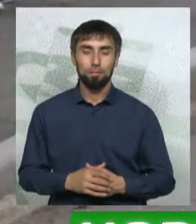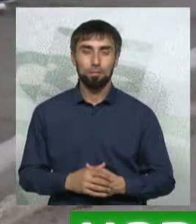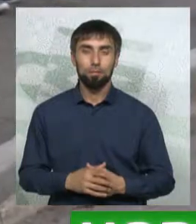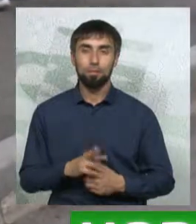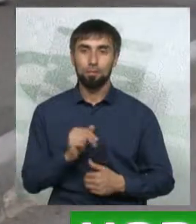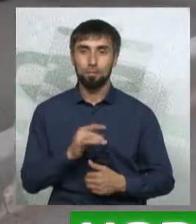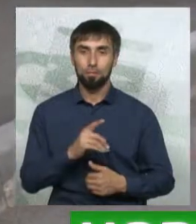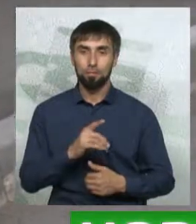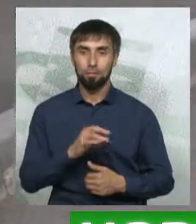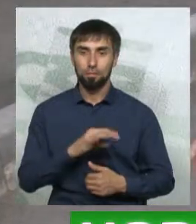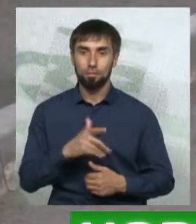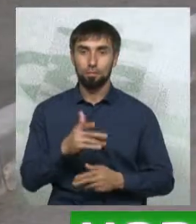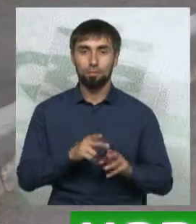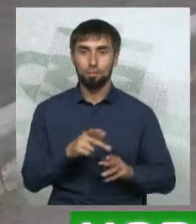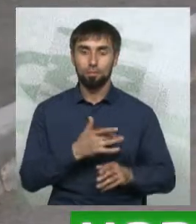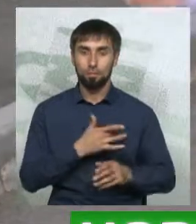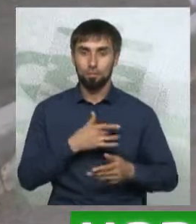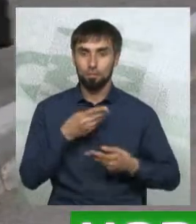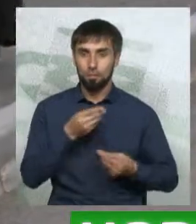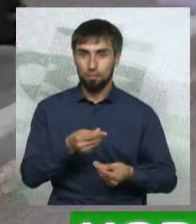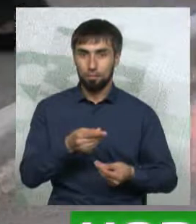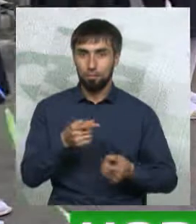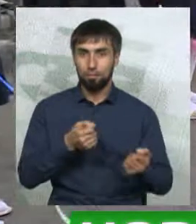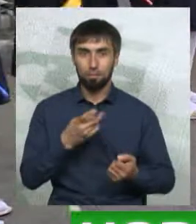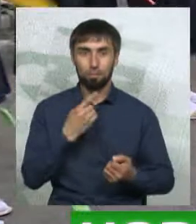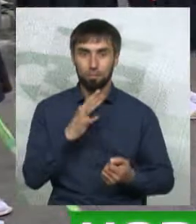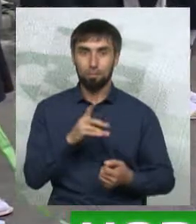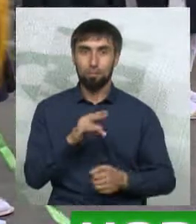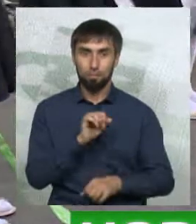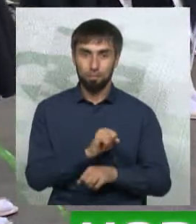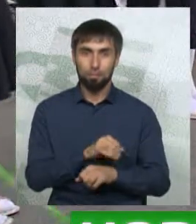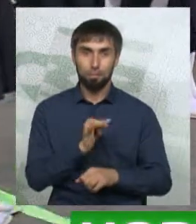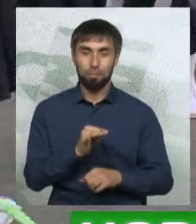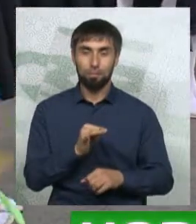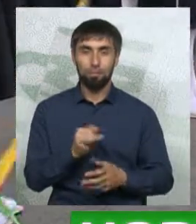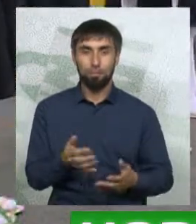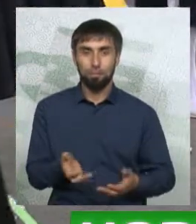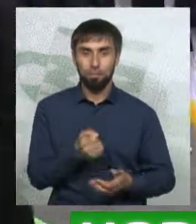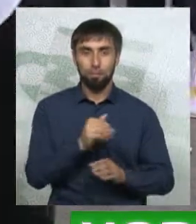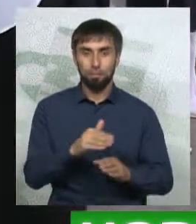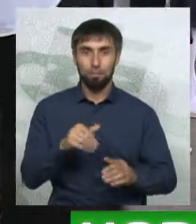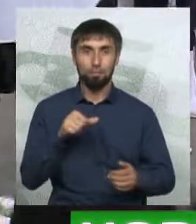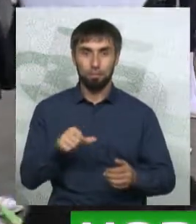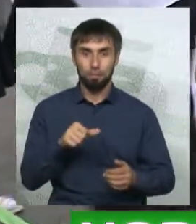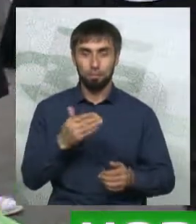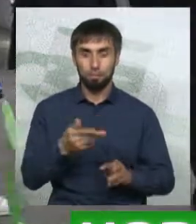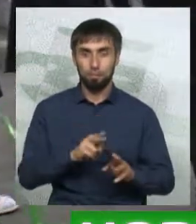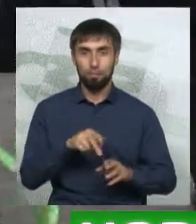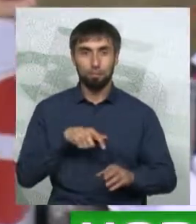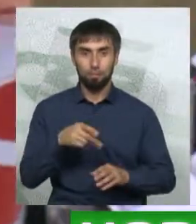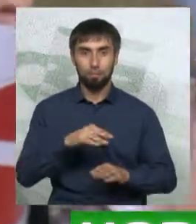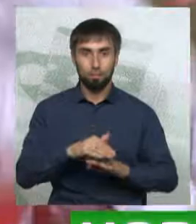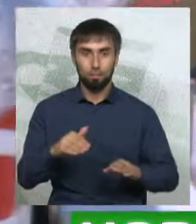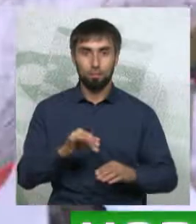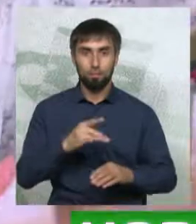Как оказалось, растопить сердца водителей не так уж и трудно. Они останавливаются или поддерживают ребят в сигнале. Дорога для детей –